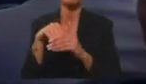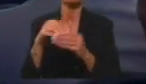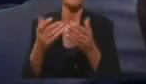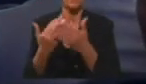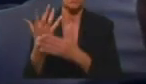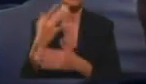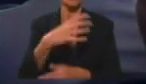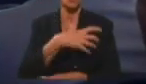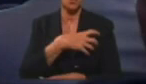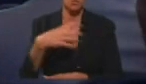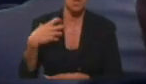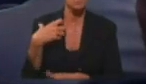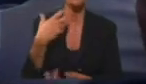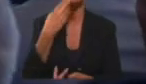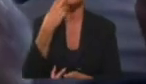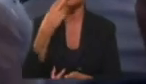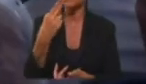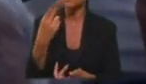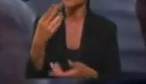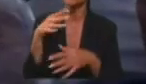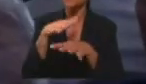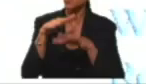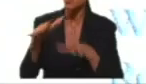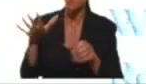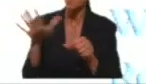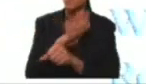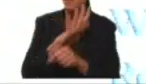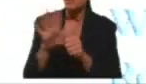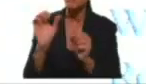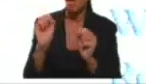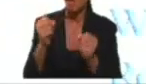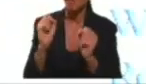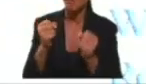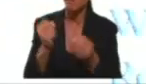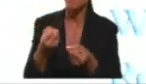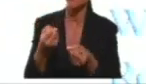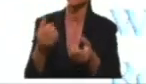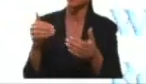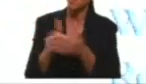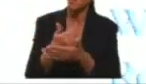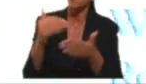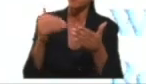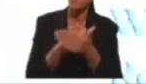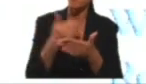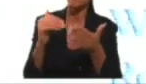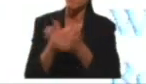wzrost gospodarczy, tak, zauważono, że może być tak, bo większa jakaś aktywność biznesowa się pojawiła, ale też pojawiała się